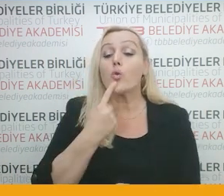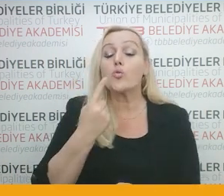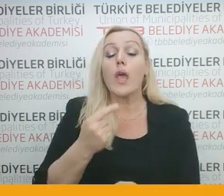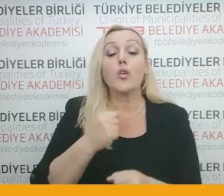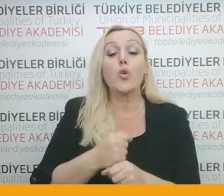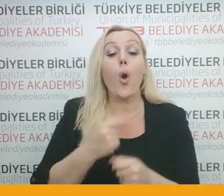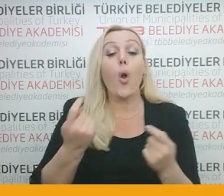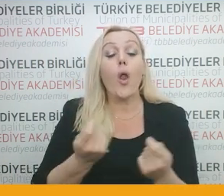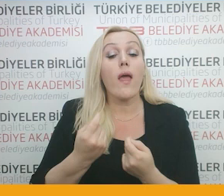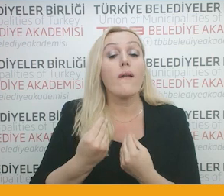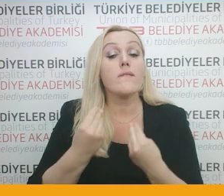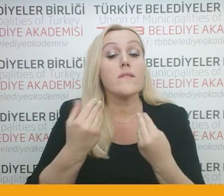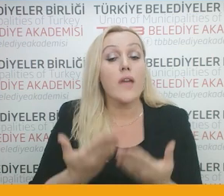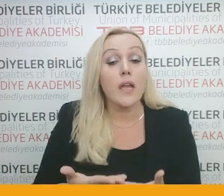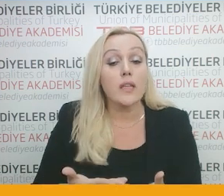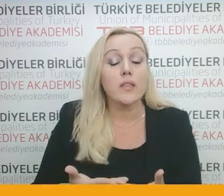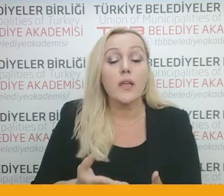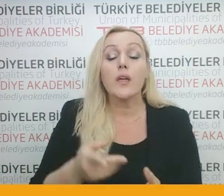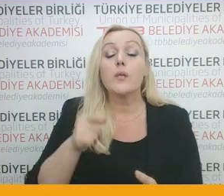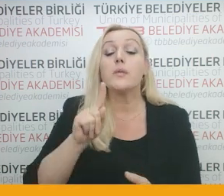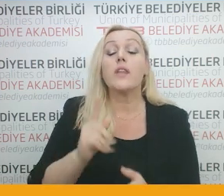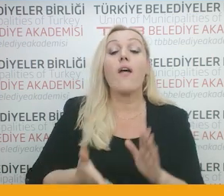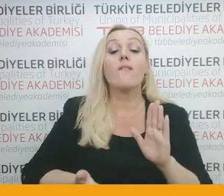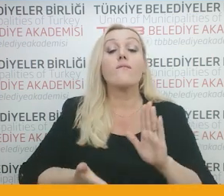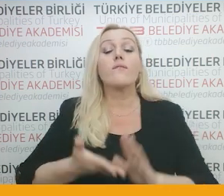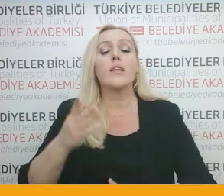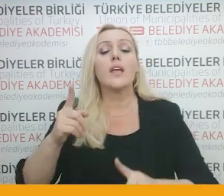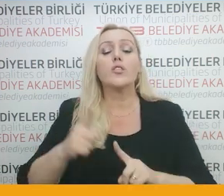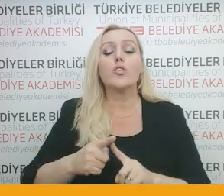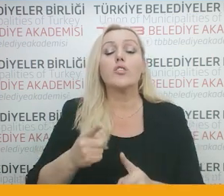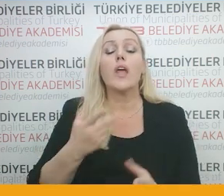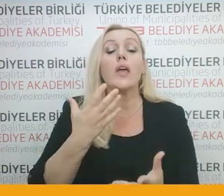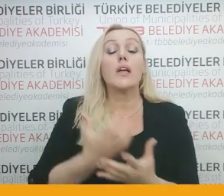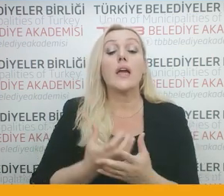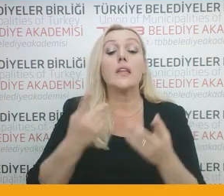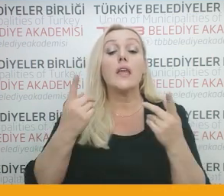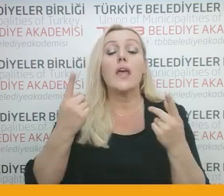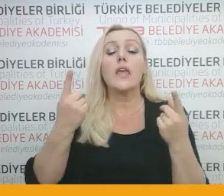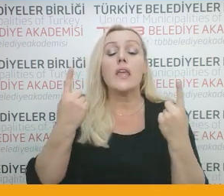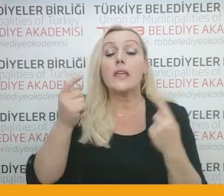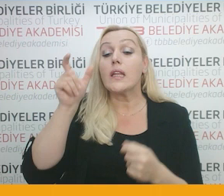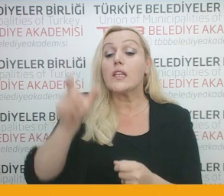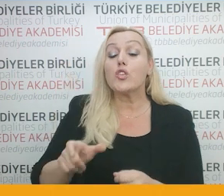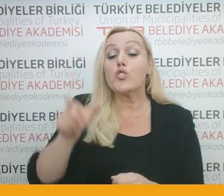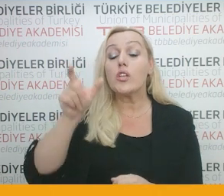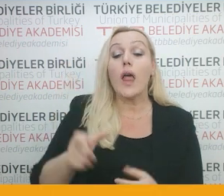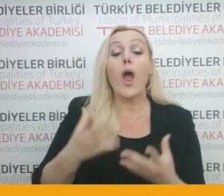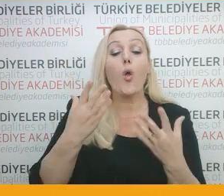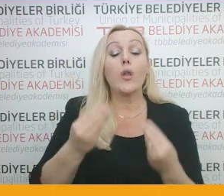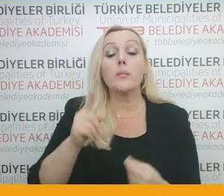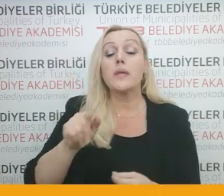görevlendirir. Taşınır işlemleri yoğun olan harcama birimlerinde birden fazla taşınır kayıt yetkilisi olabilir. Bir kişi birden fazla